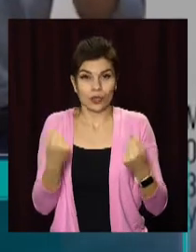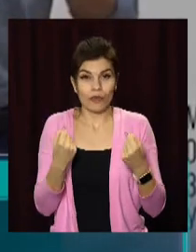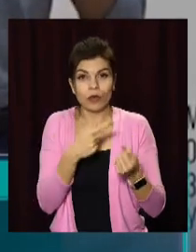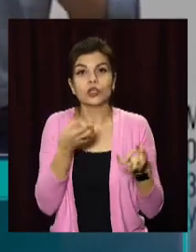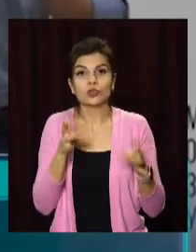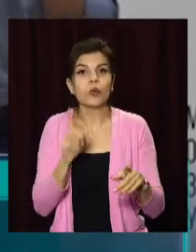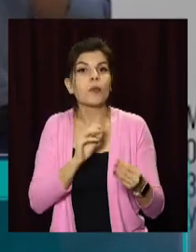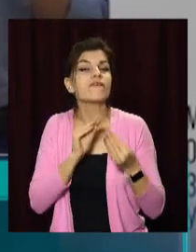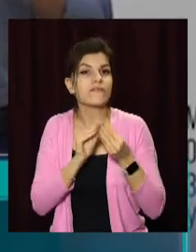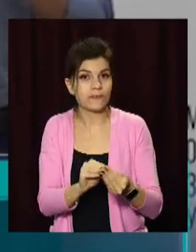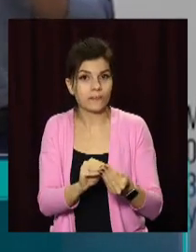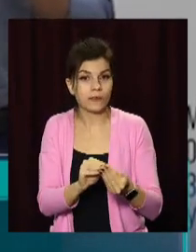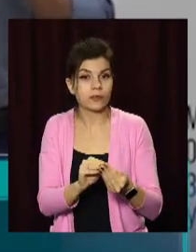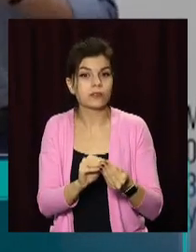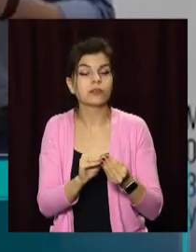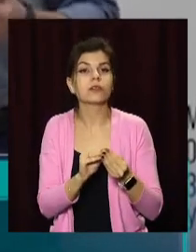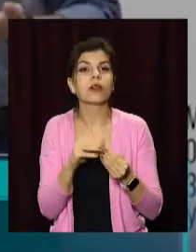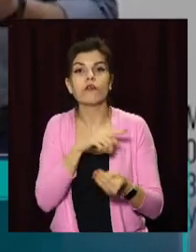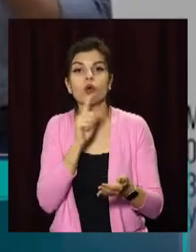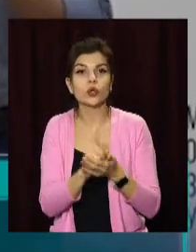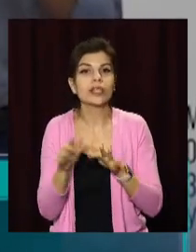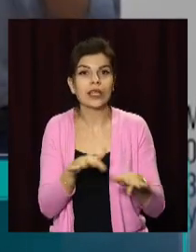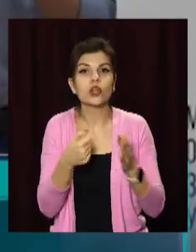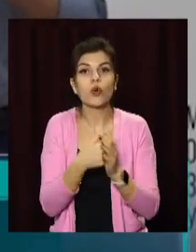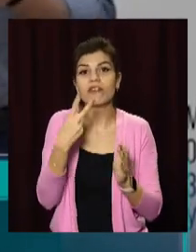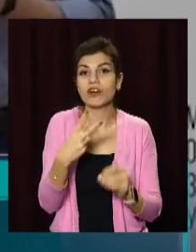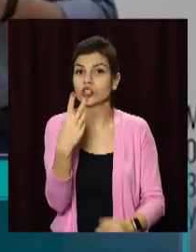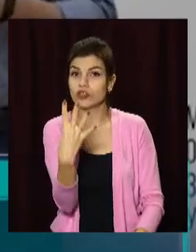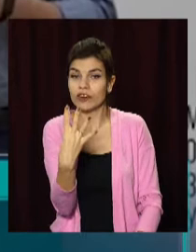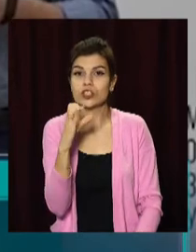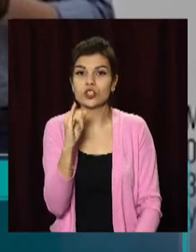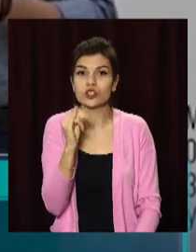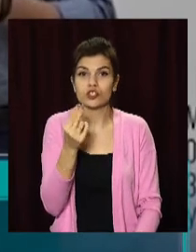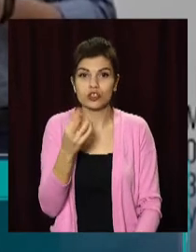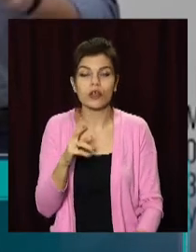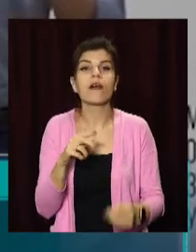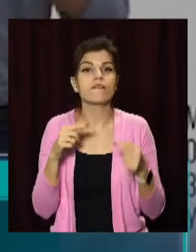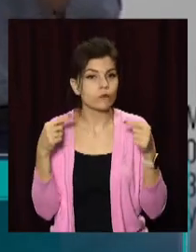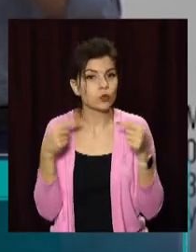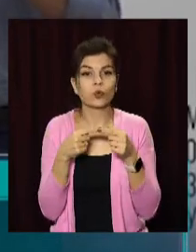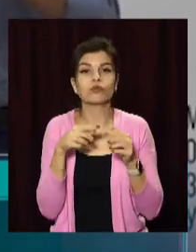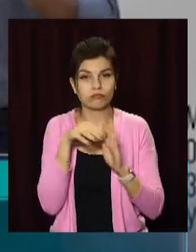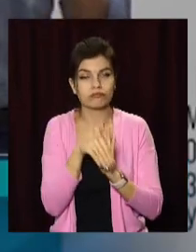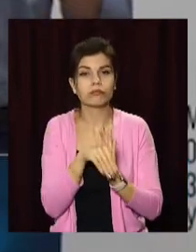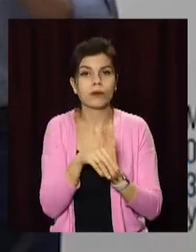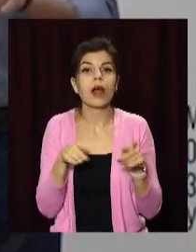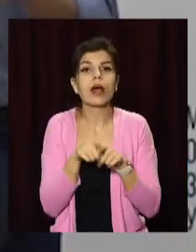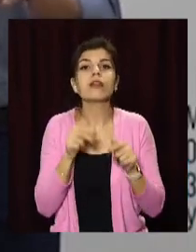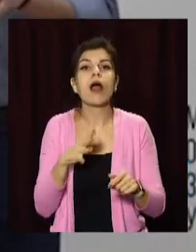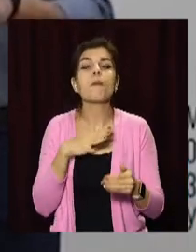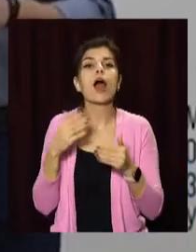залишається незмінною. Вони мають діяти до 24 січня включно. Так, як це